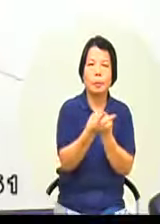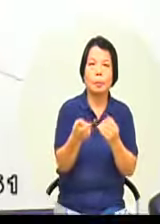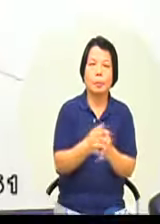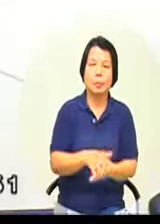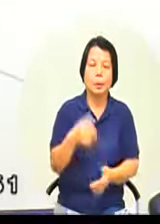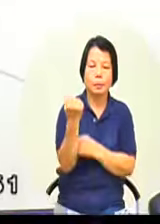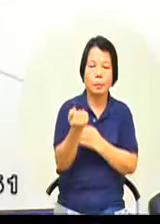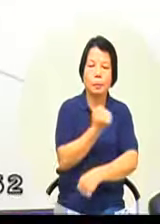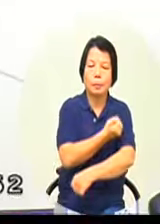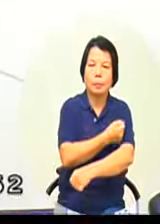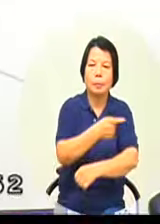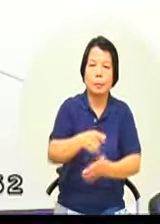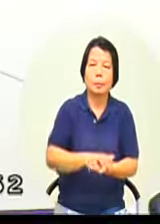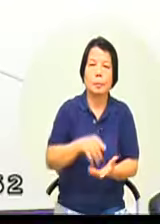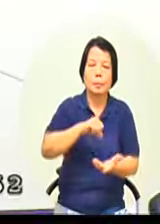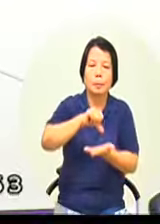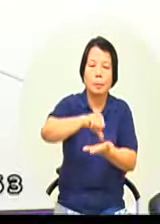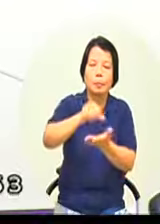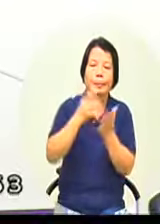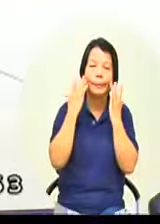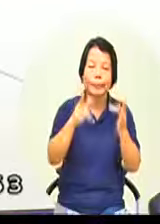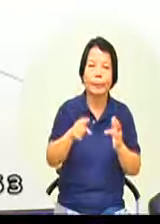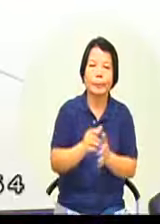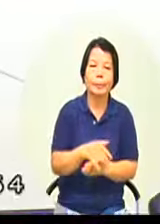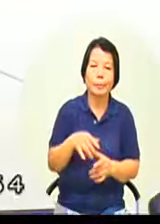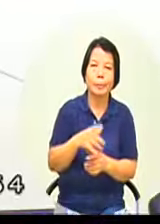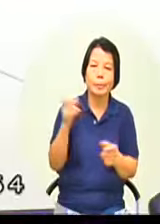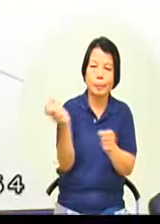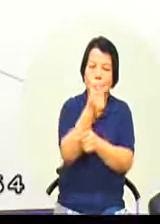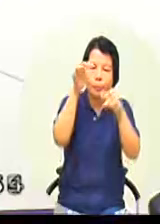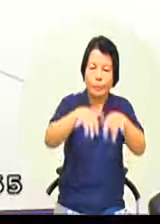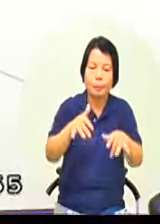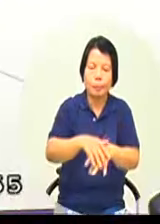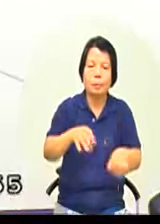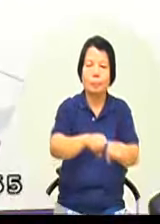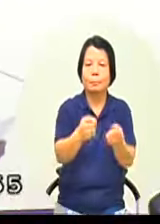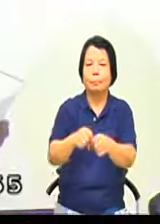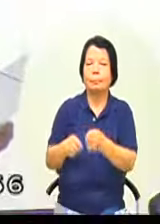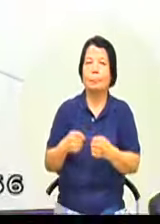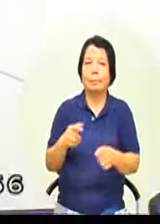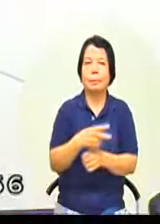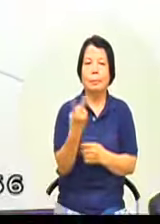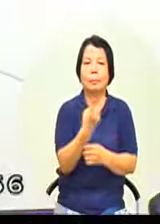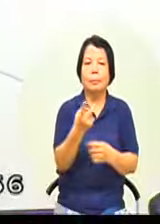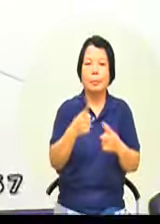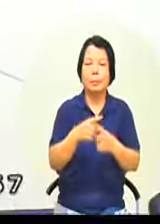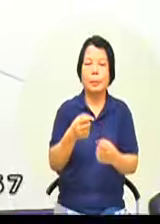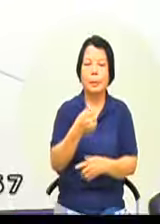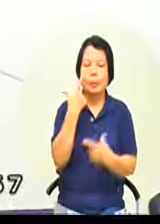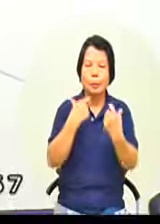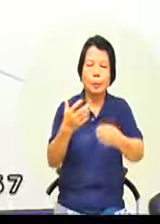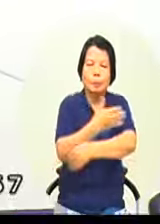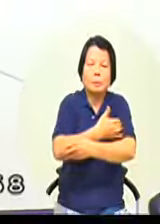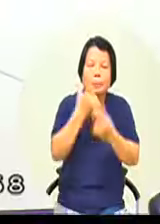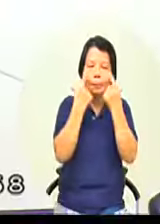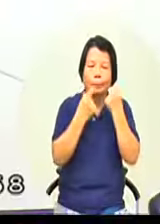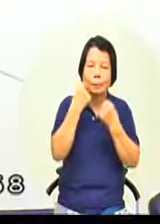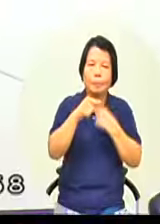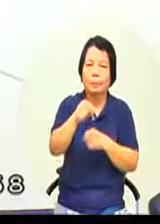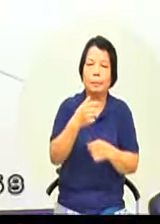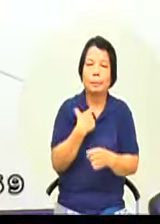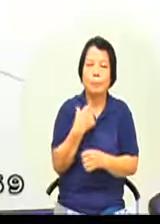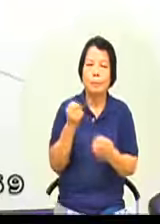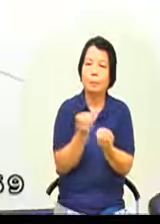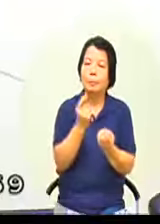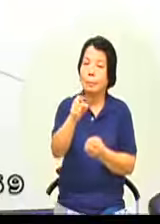个即将要收成的蔬菜，那经过豪雨把它损坏以后，两个人抱得哭啊，应该你也知道这一件事。